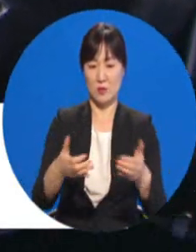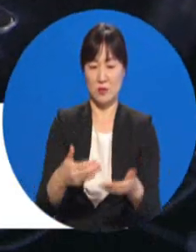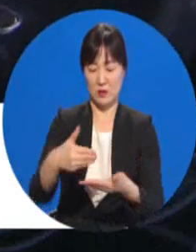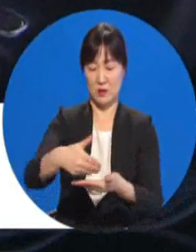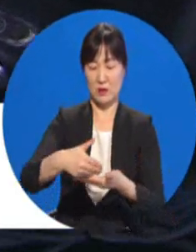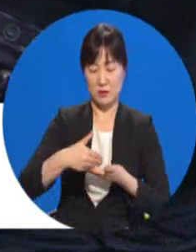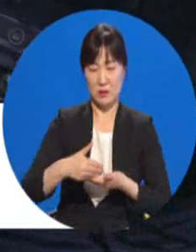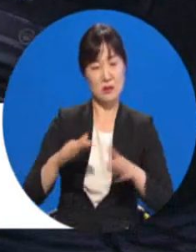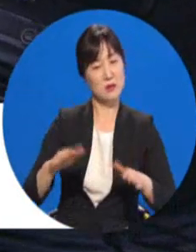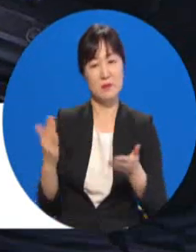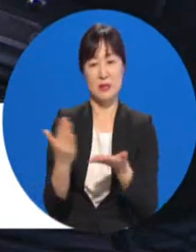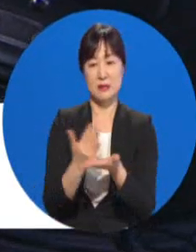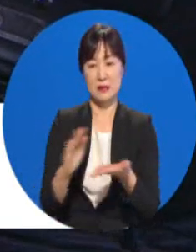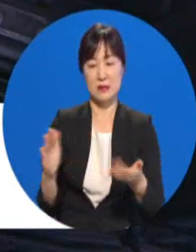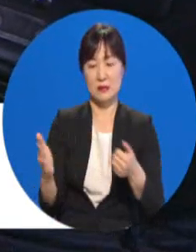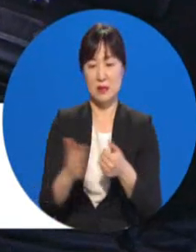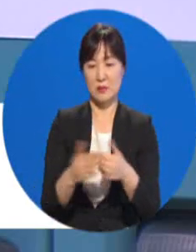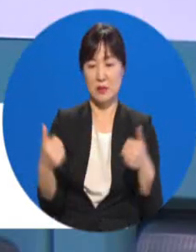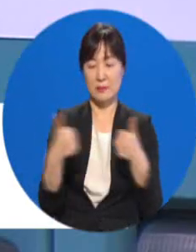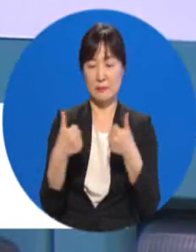현실에 맞지 않게 요구를 해서